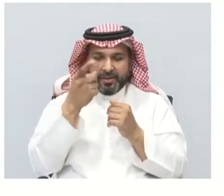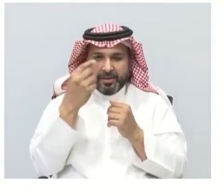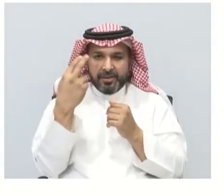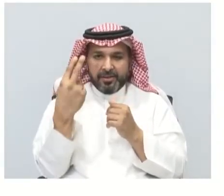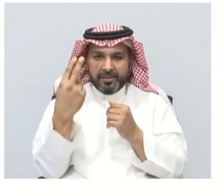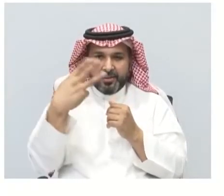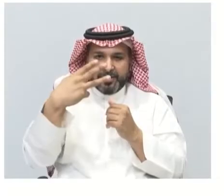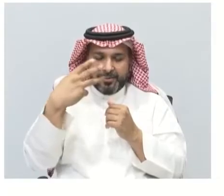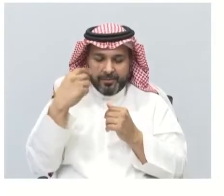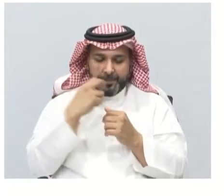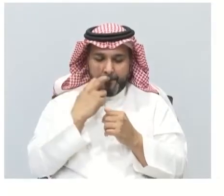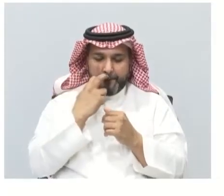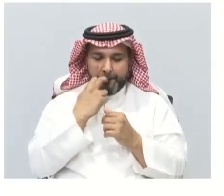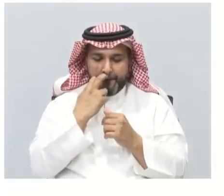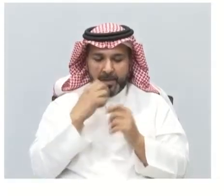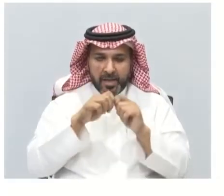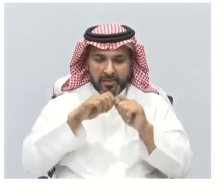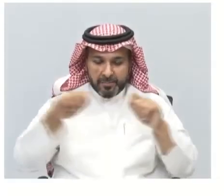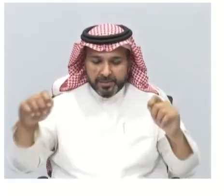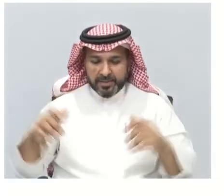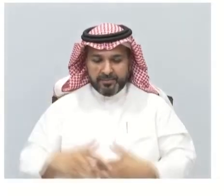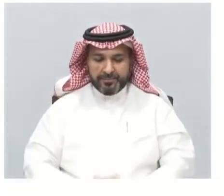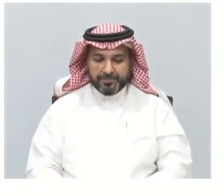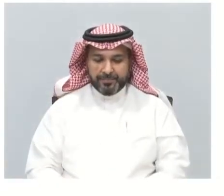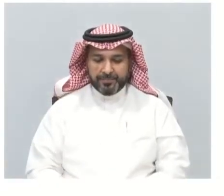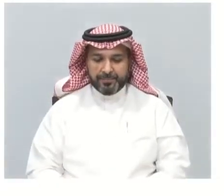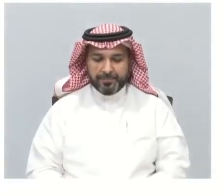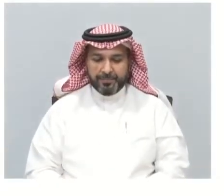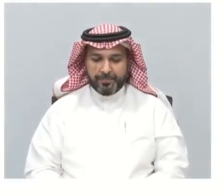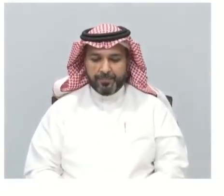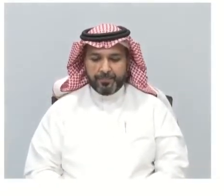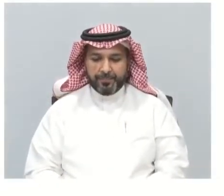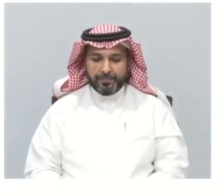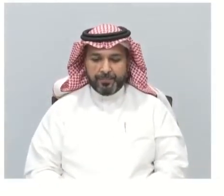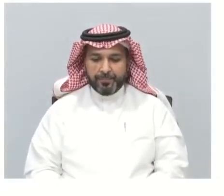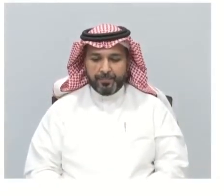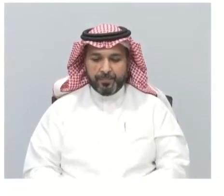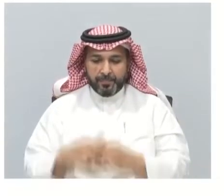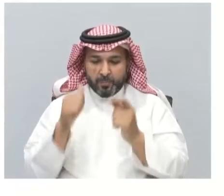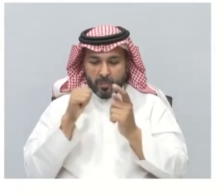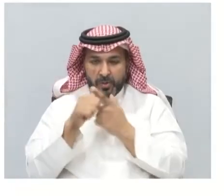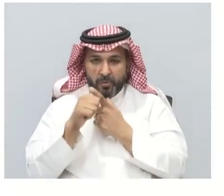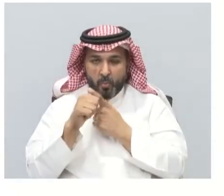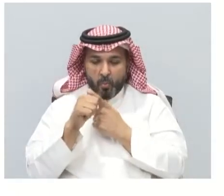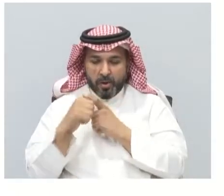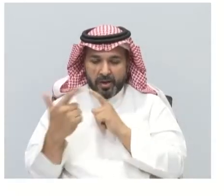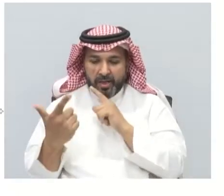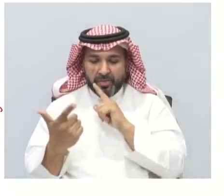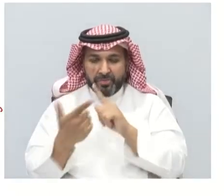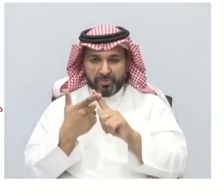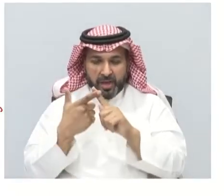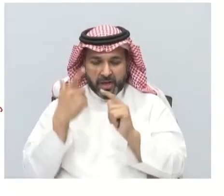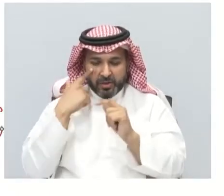اوجدنا البعد بين نقطتين طبعا لاحظ خطوتين الخطوه الاولى ايجاد معادله المستقيم الخطوه الثانيه